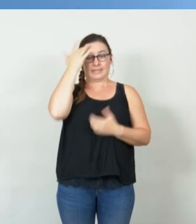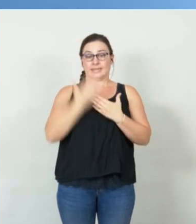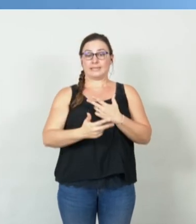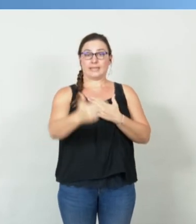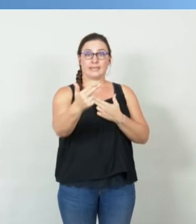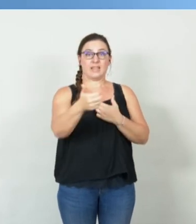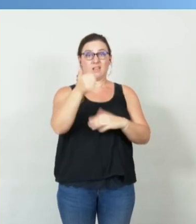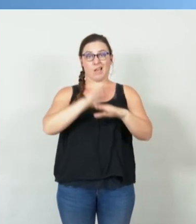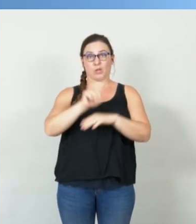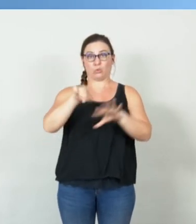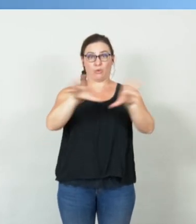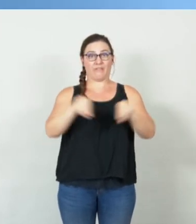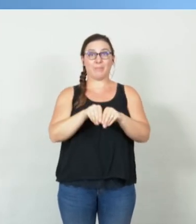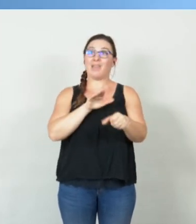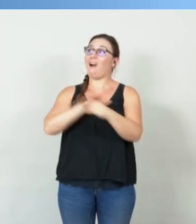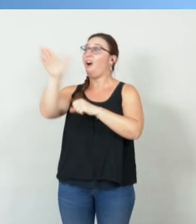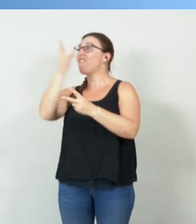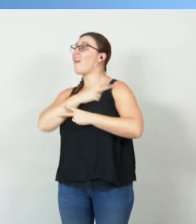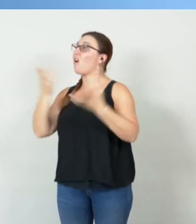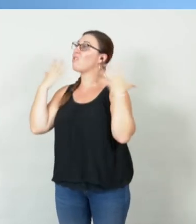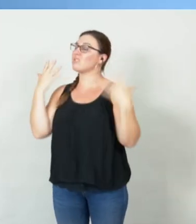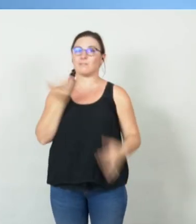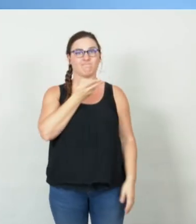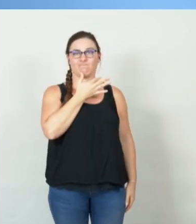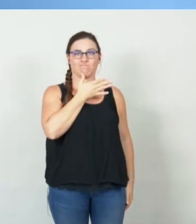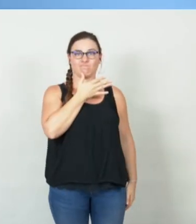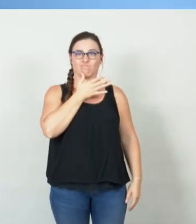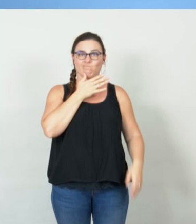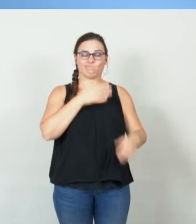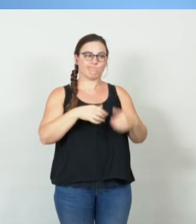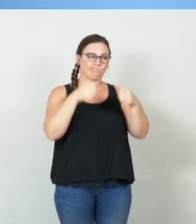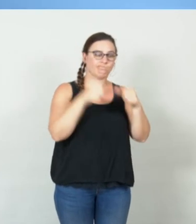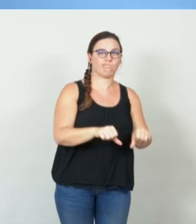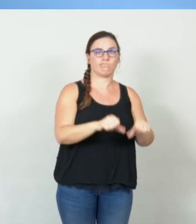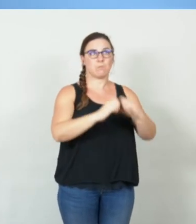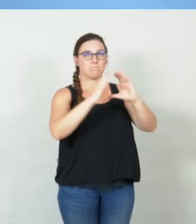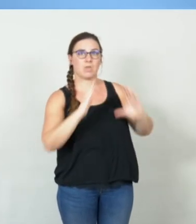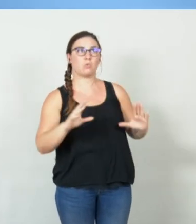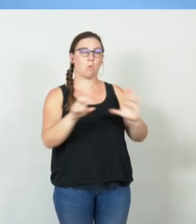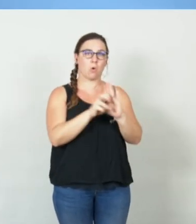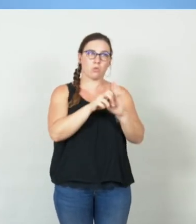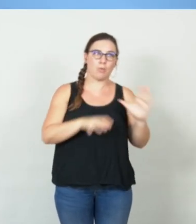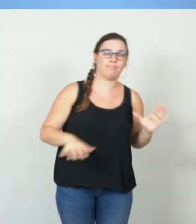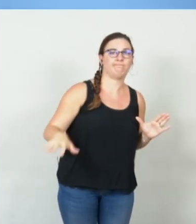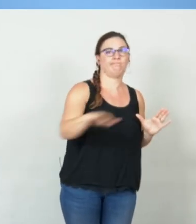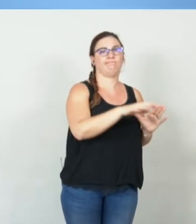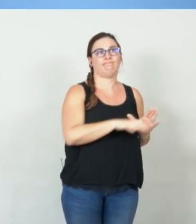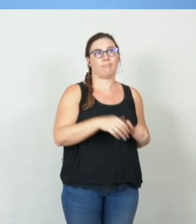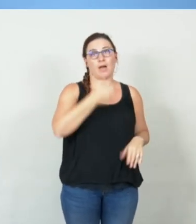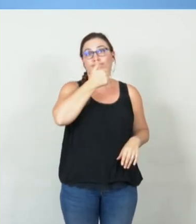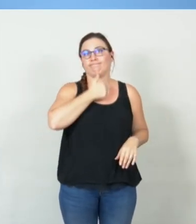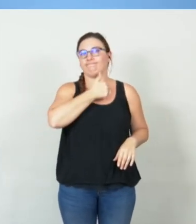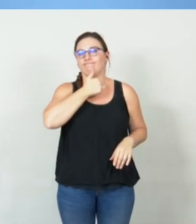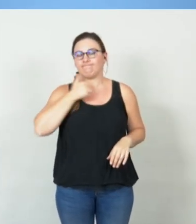ne pourra pas partir en vacances c'est des familles qui resteront chez eux chez elle c'est